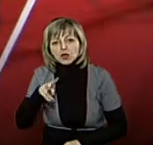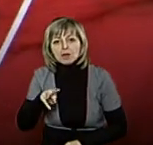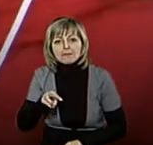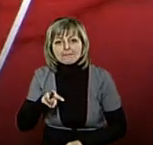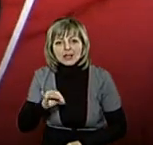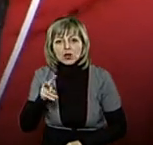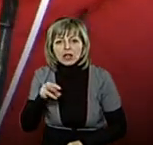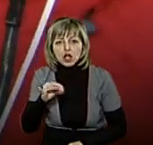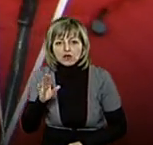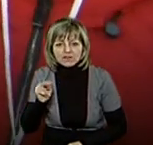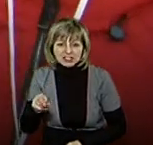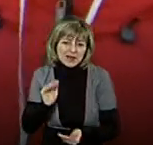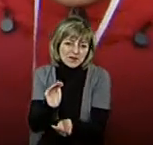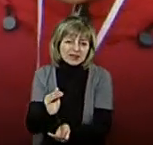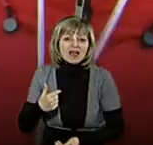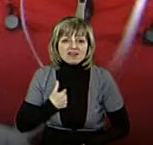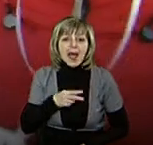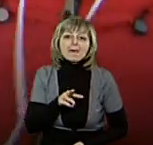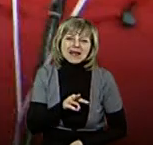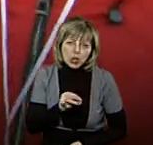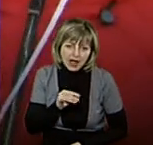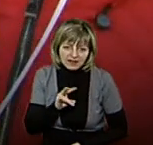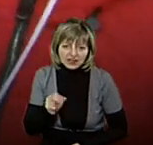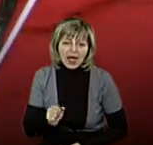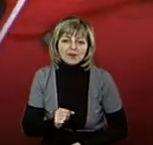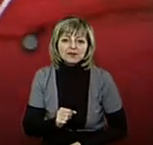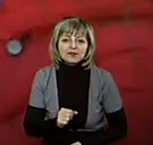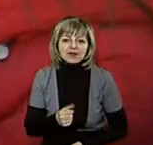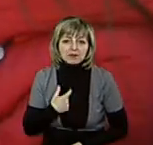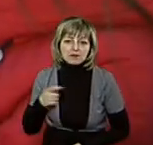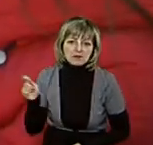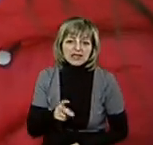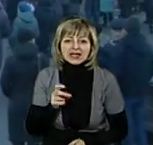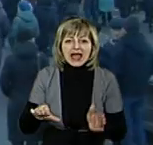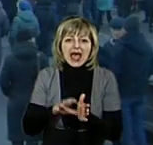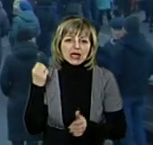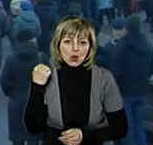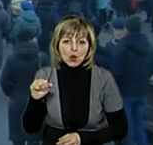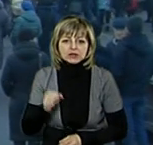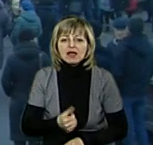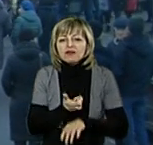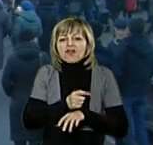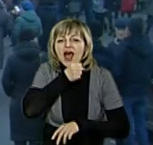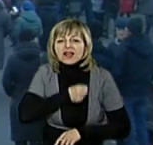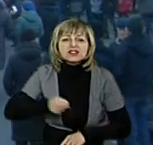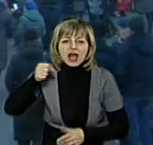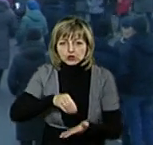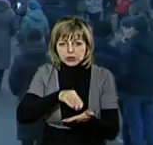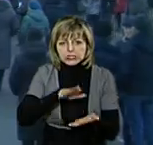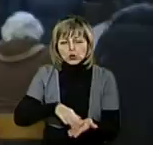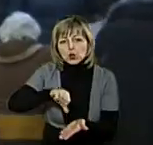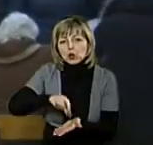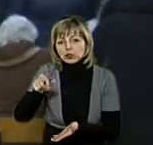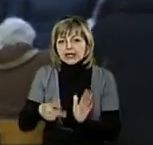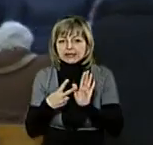ми всі приїхали. Мама Миколаївна. Я Миколаївна, так. Да. От ми приїхали на рекорд, каже. Найстаршому зареєстрованому